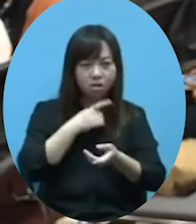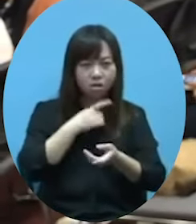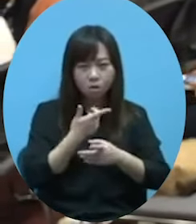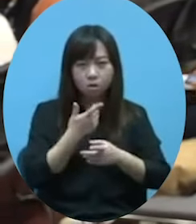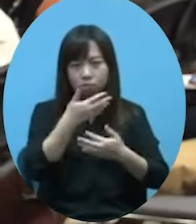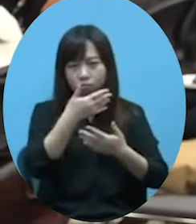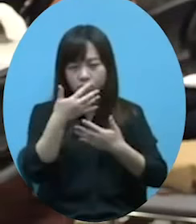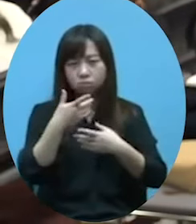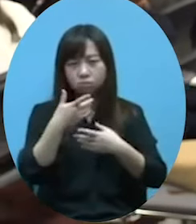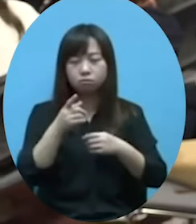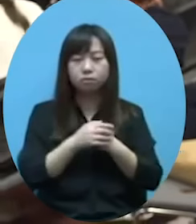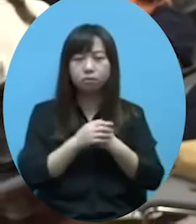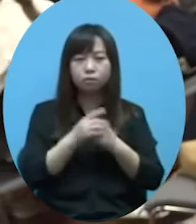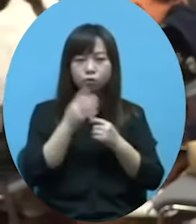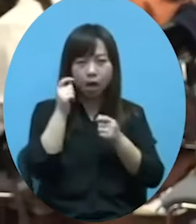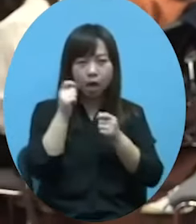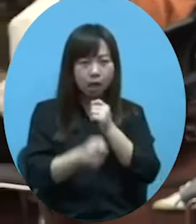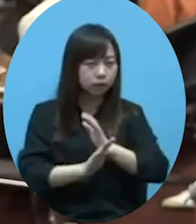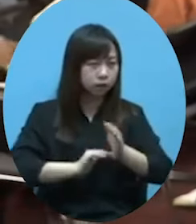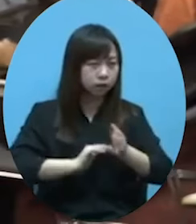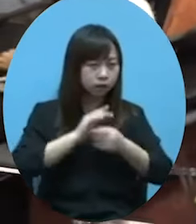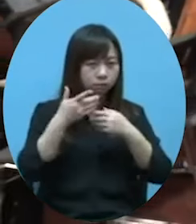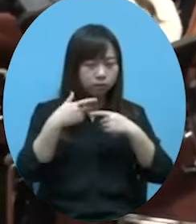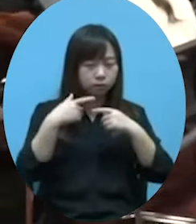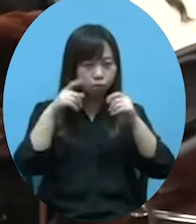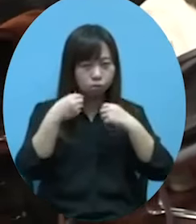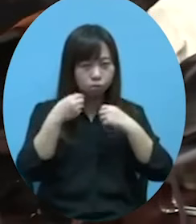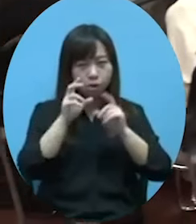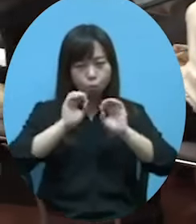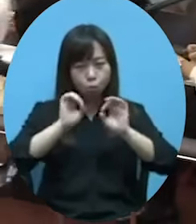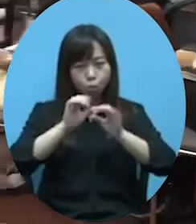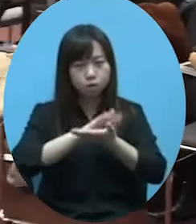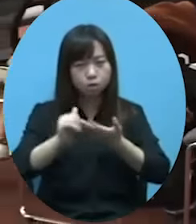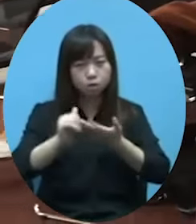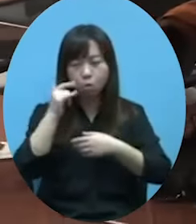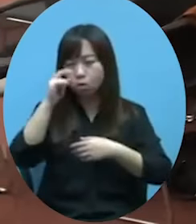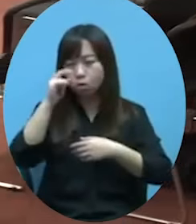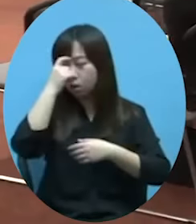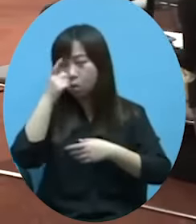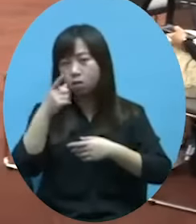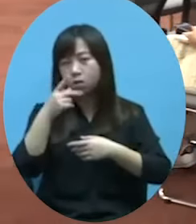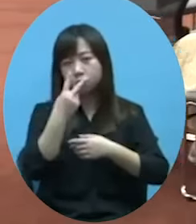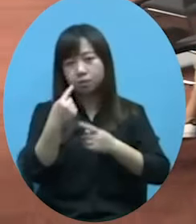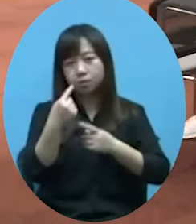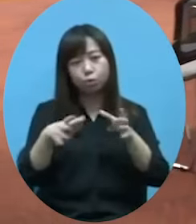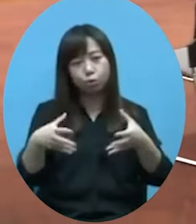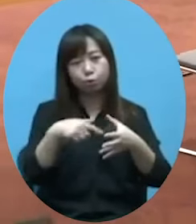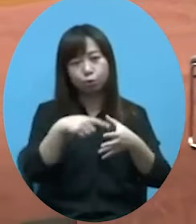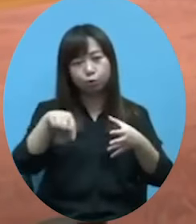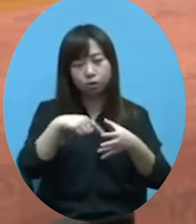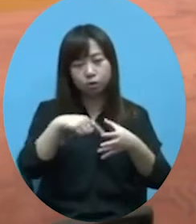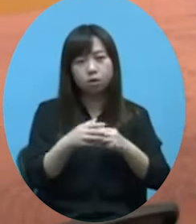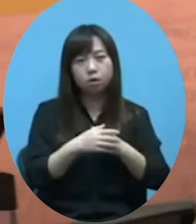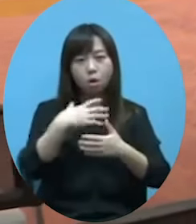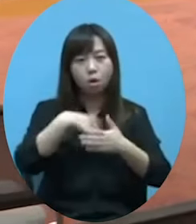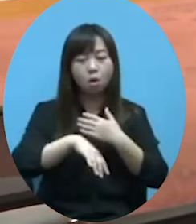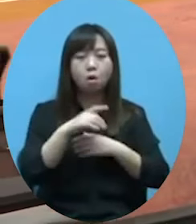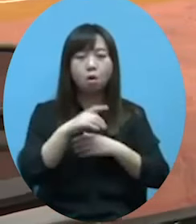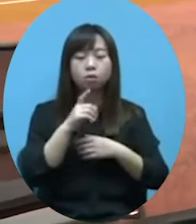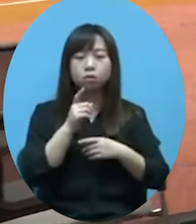清楚一點點另外我也想問回印度去印度旅行那個21人的自祖旅行團裏面